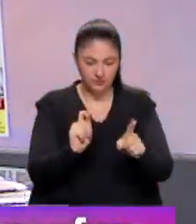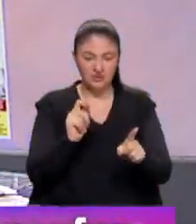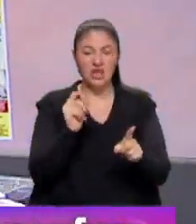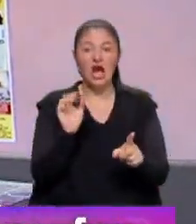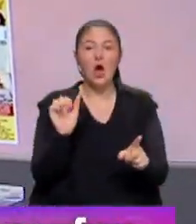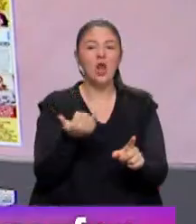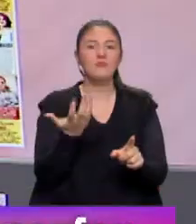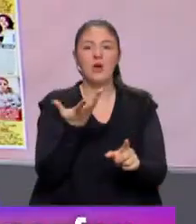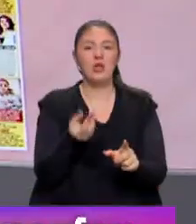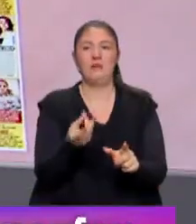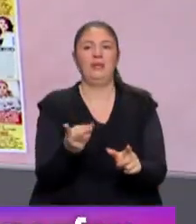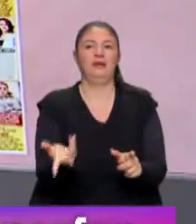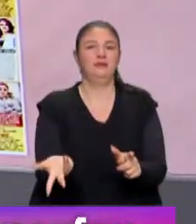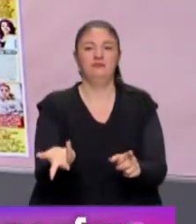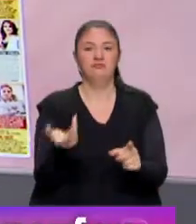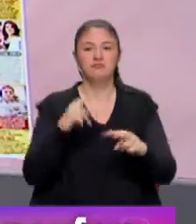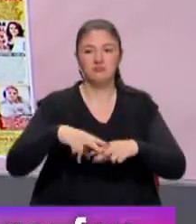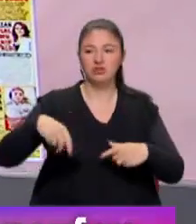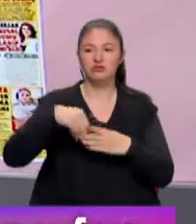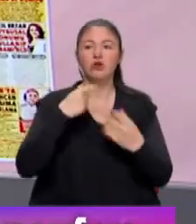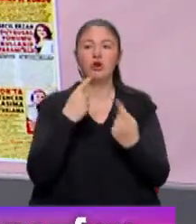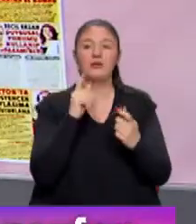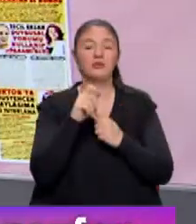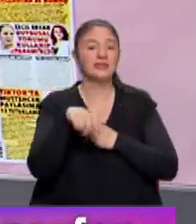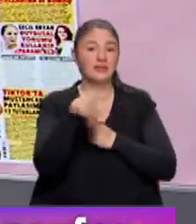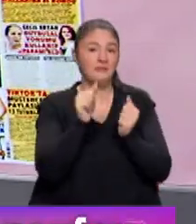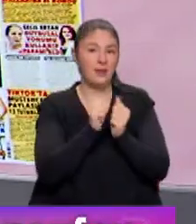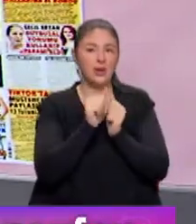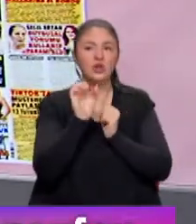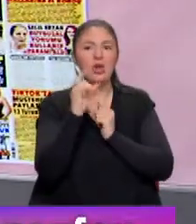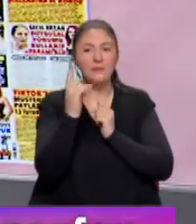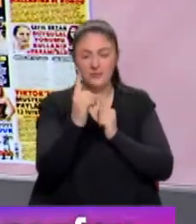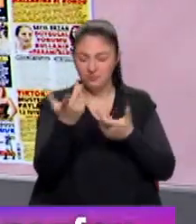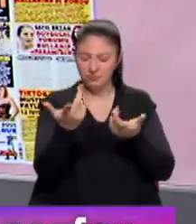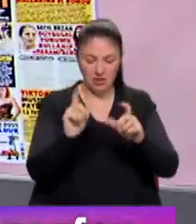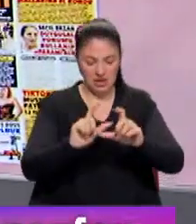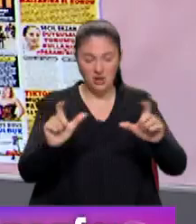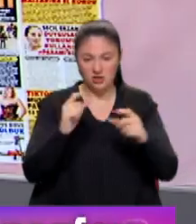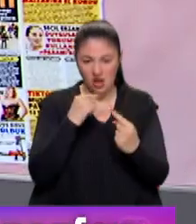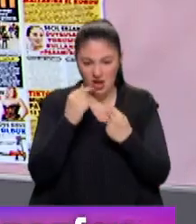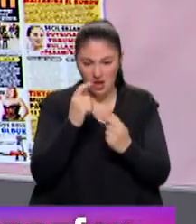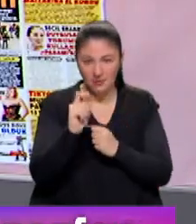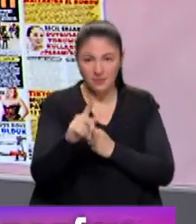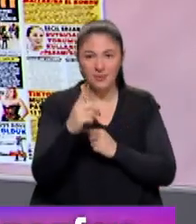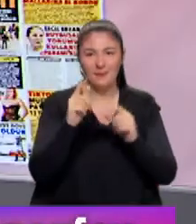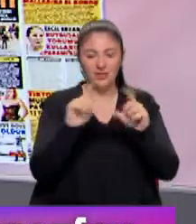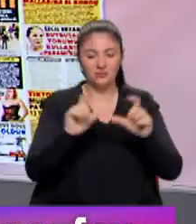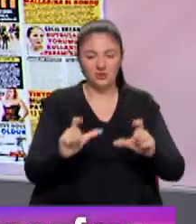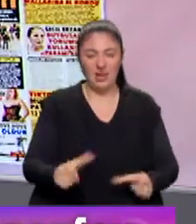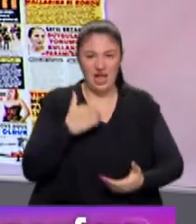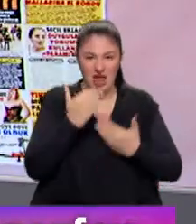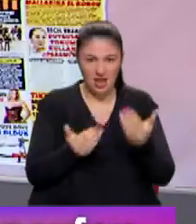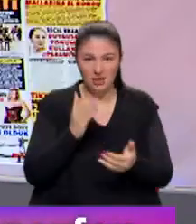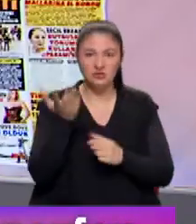Daha önemli ne olabilir başlığı altında konuşacağız sizlerle. Şöyle bir başlık geçeyim. Ya da başlık başlık